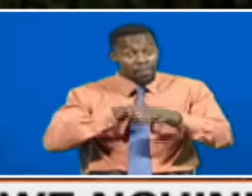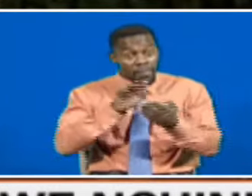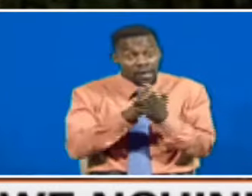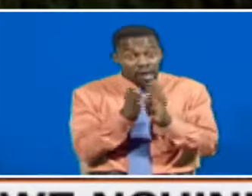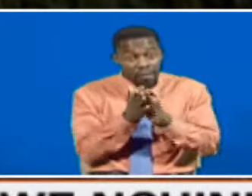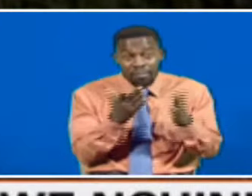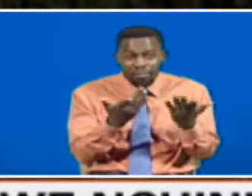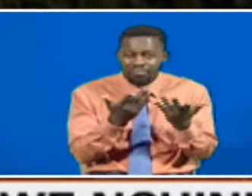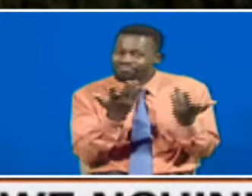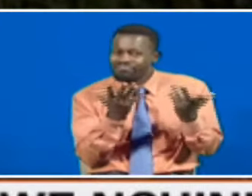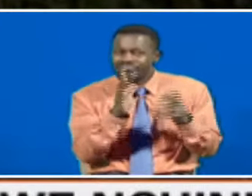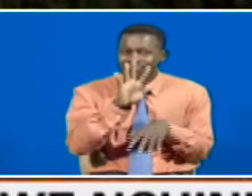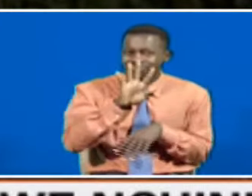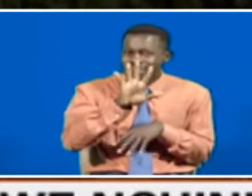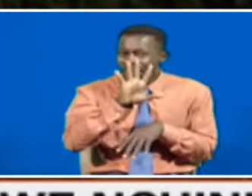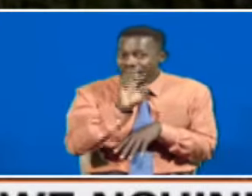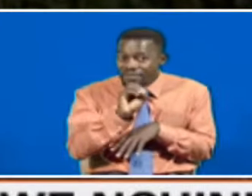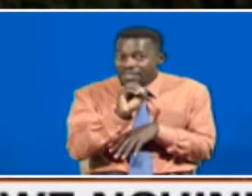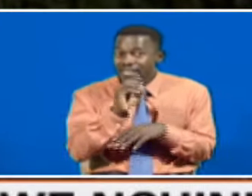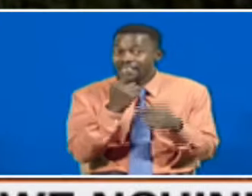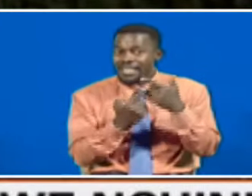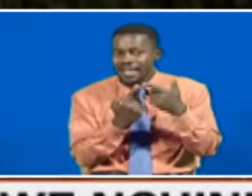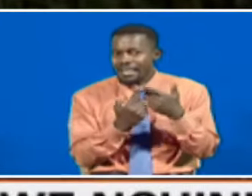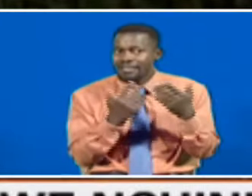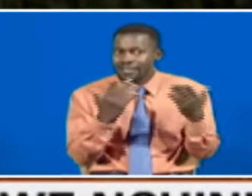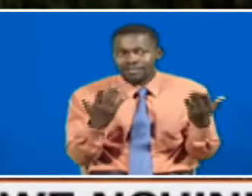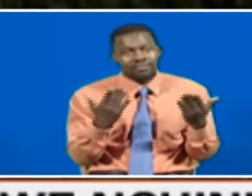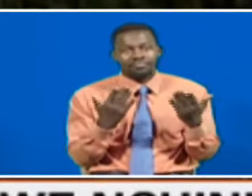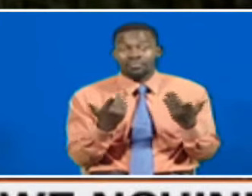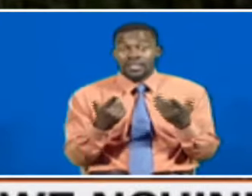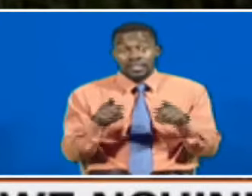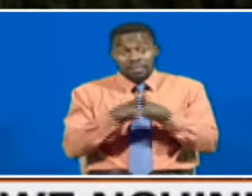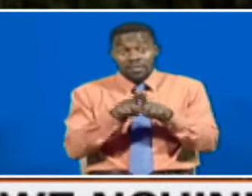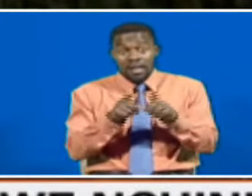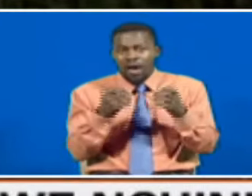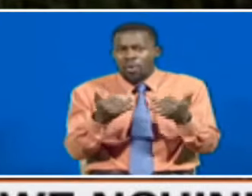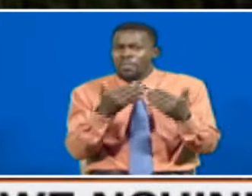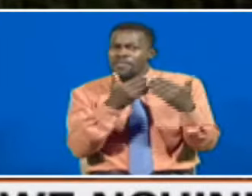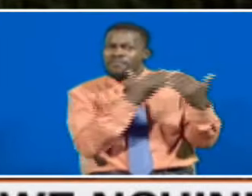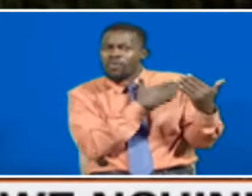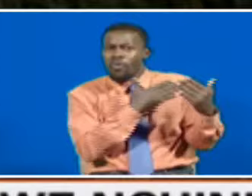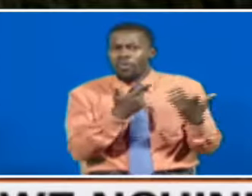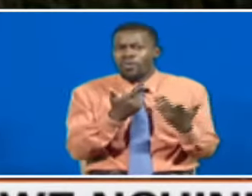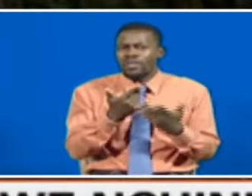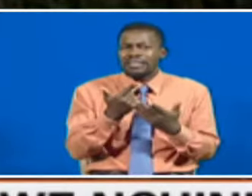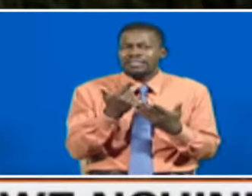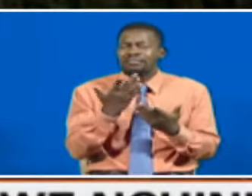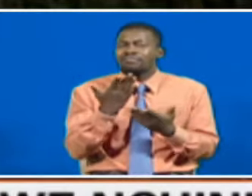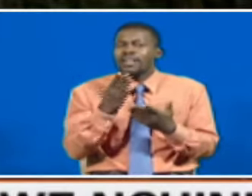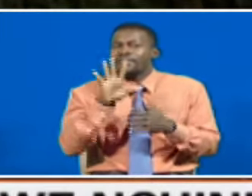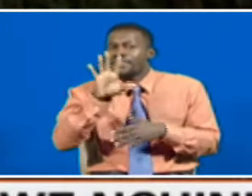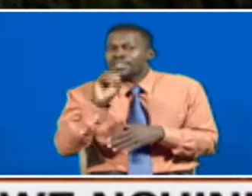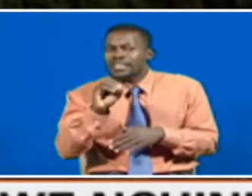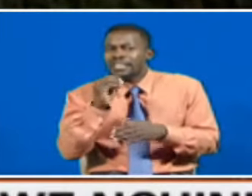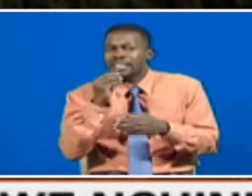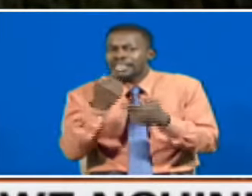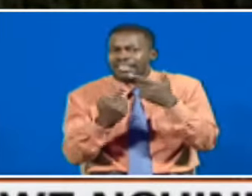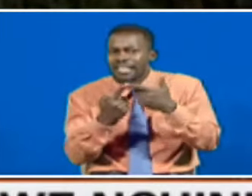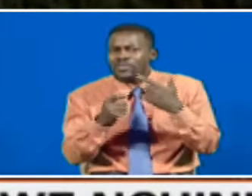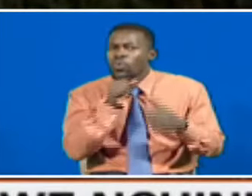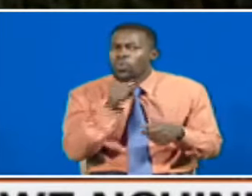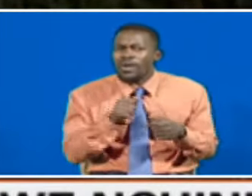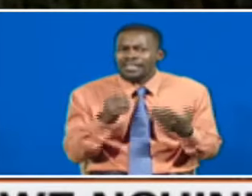50. Kwa hivyo nilikuwa nimetimiza mwaka 50, alafu nilikuwa naumwa na goti, nikaona kama ninaweza kupata